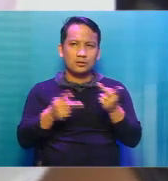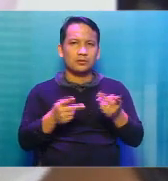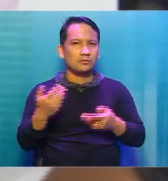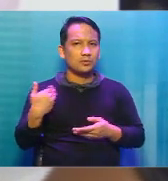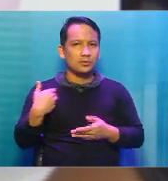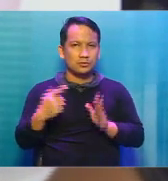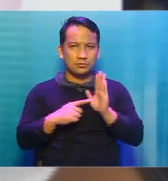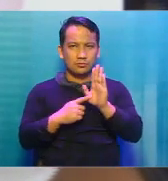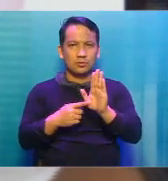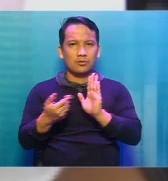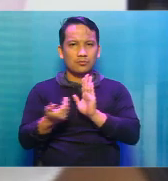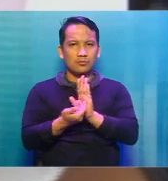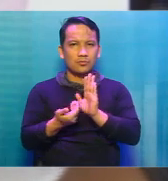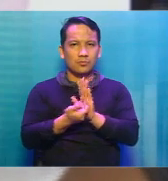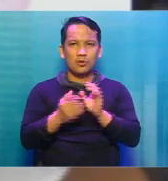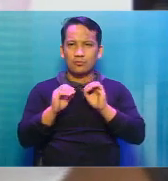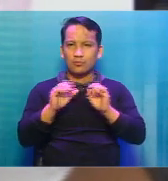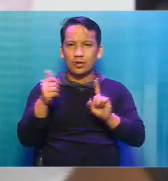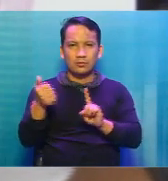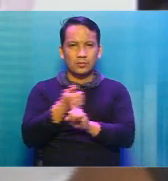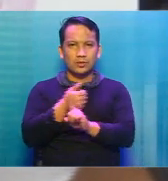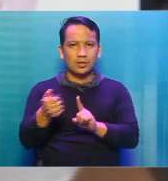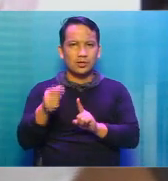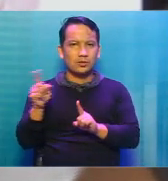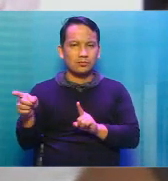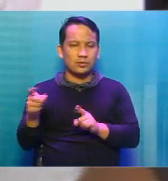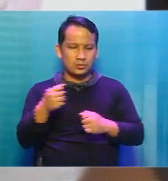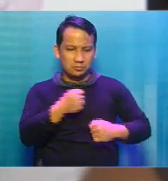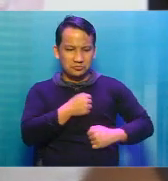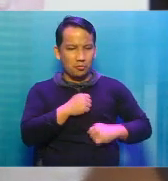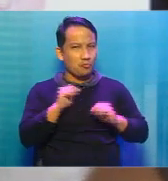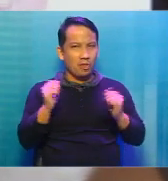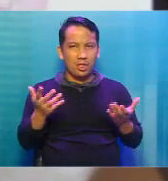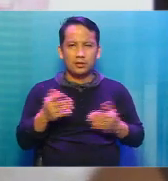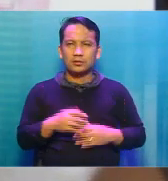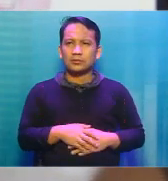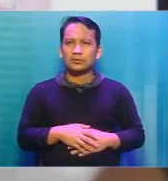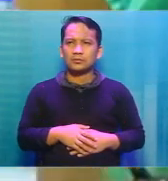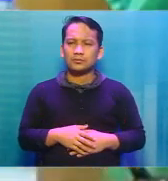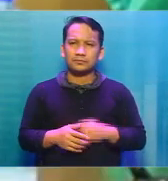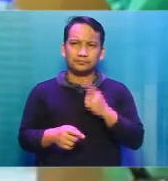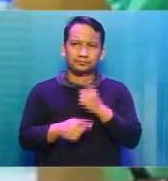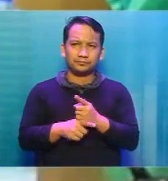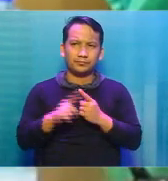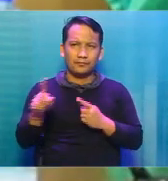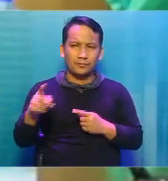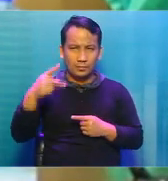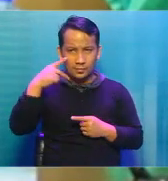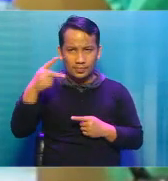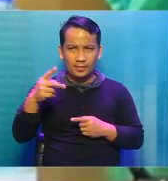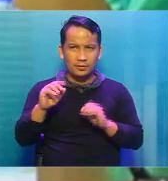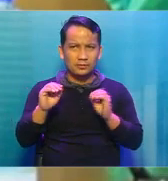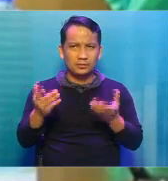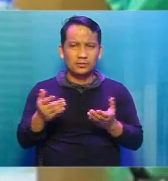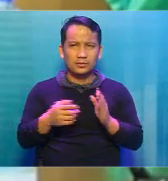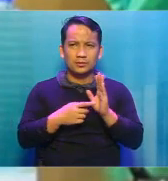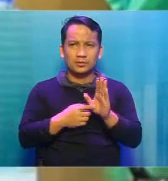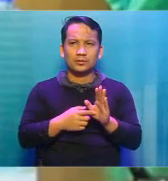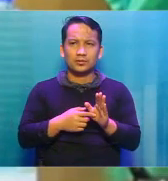ay patunay na walang pag-aabusong ginawa ang mga sundalo. Tama si General Parlade na